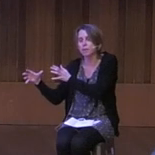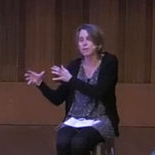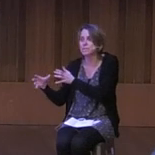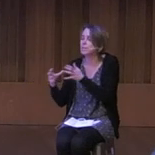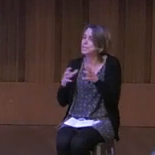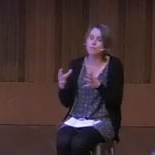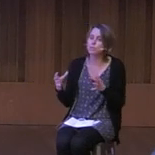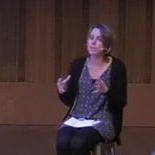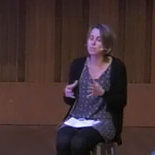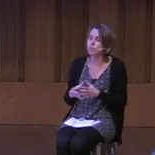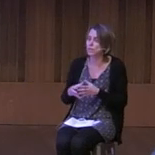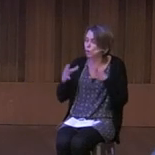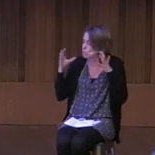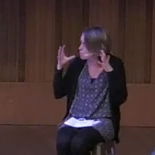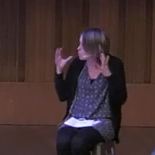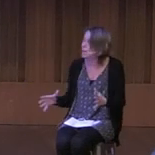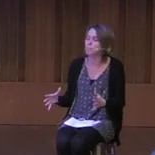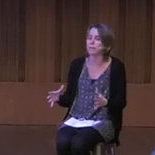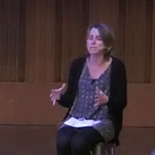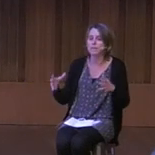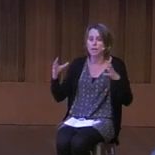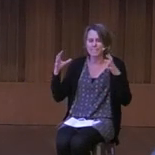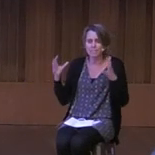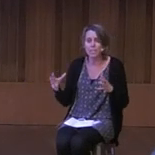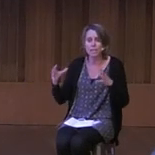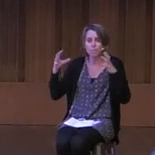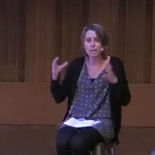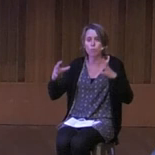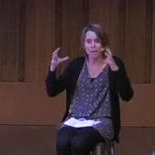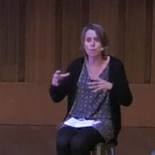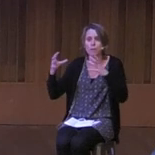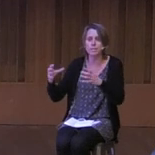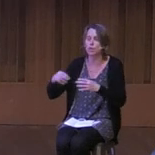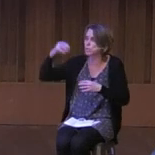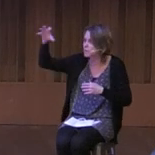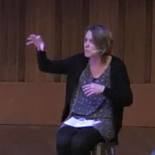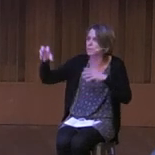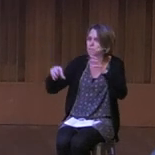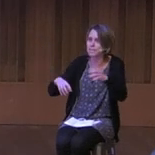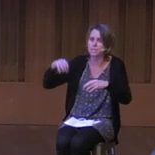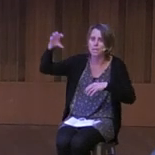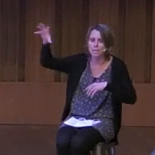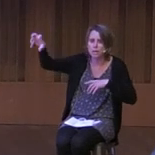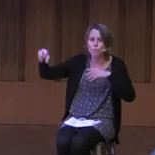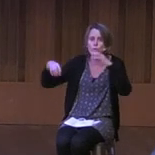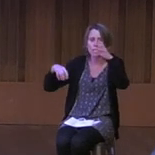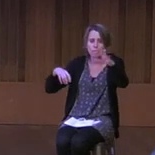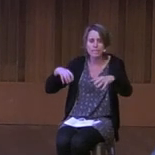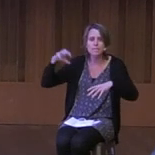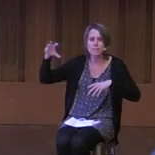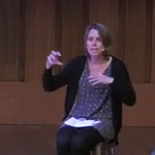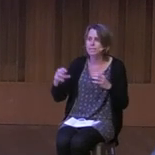al mig de la plaça. I aquí va ser una decisió de no, apostem per una gran plaça que s'entengui bé com la gran plaça del lloc. Després tenim altres places, a